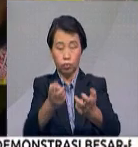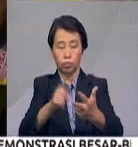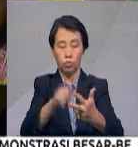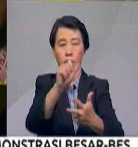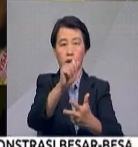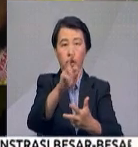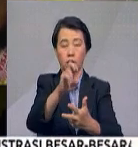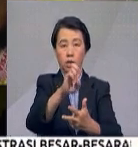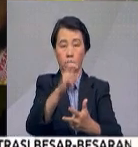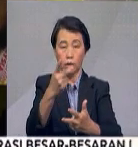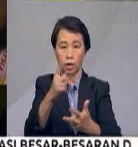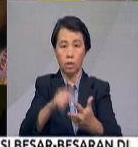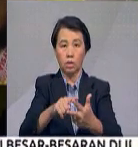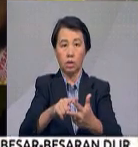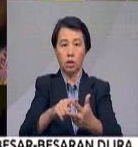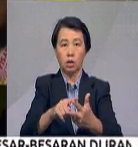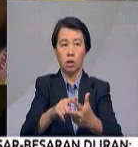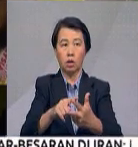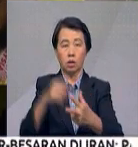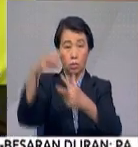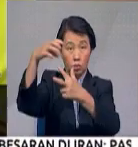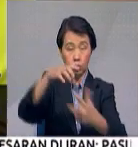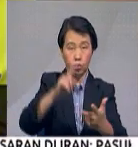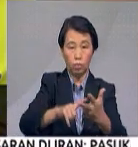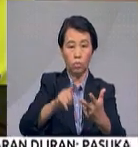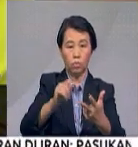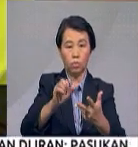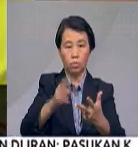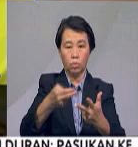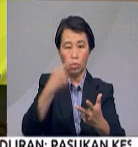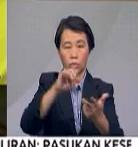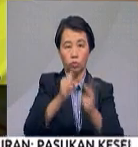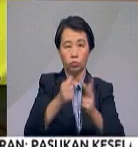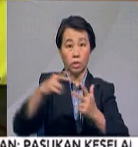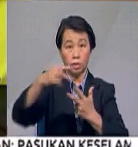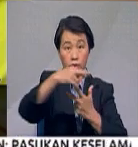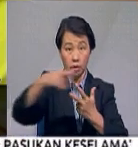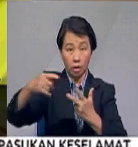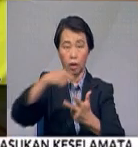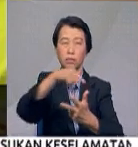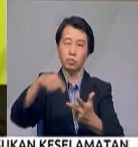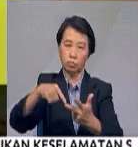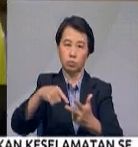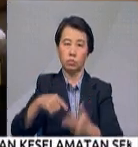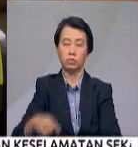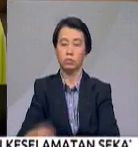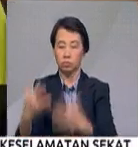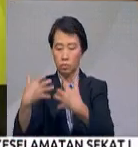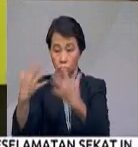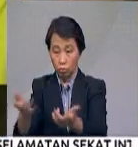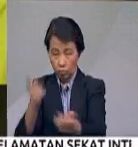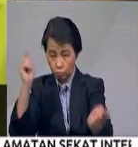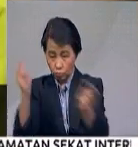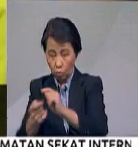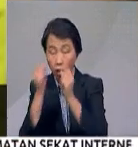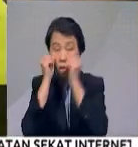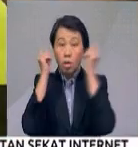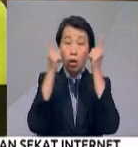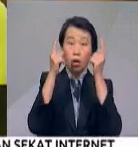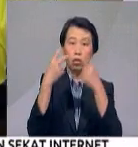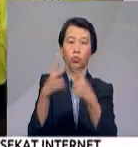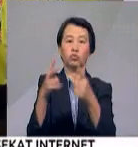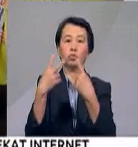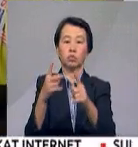Eric Low Yizun mendayung dan Tan Jian Han bagi sukan renang. Skuad bowling padang pula dirombak secara mengejut dengan